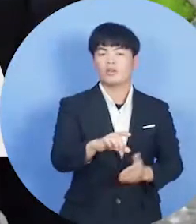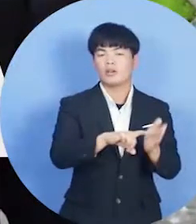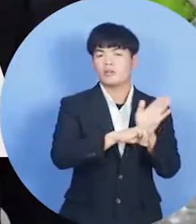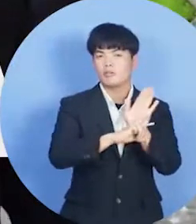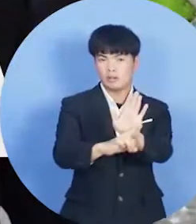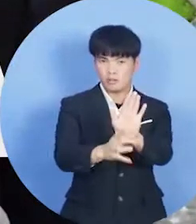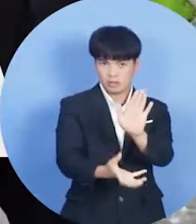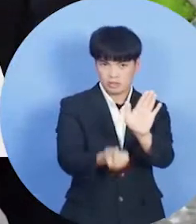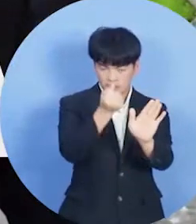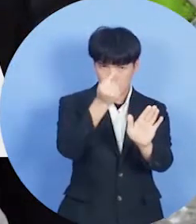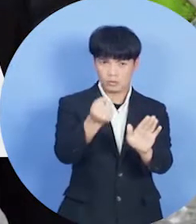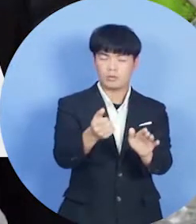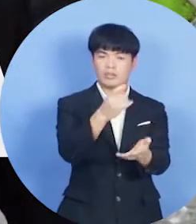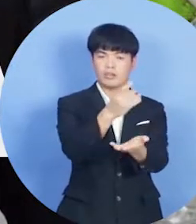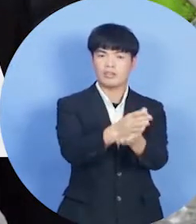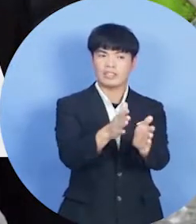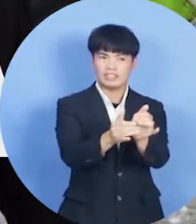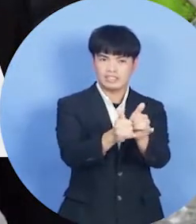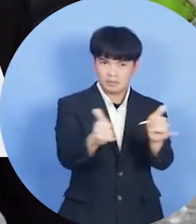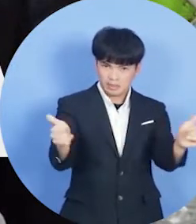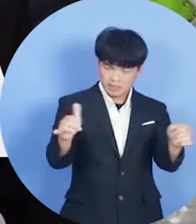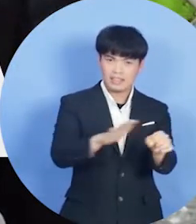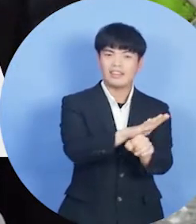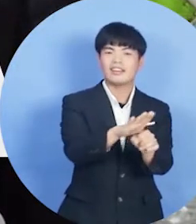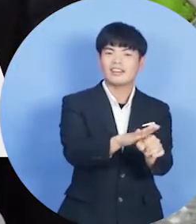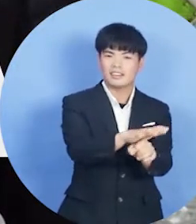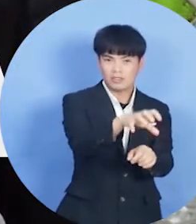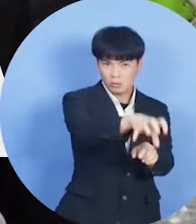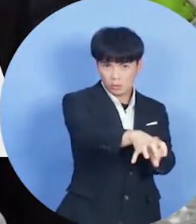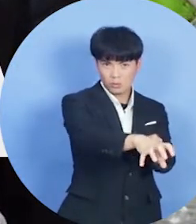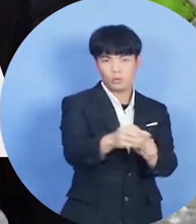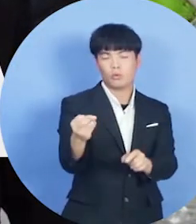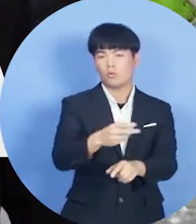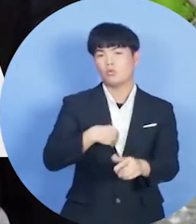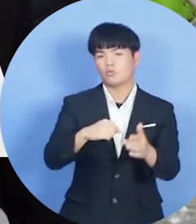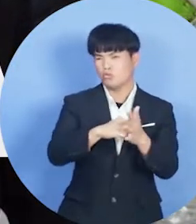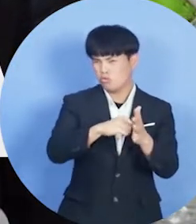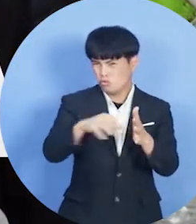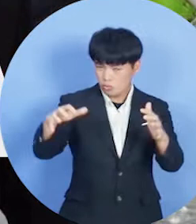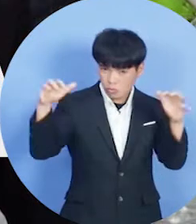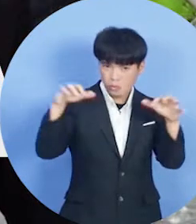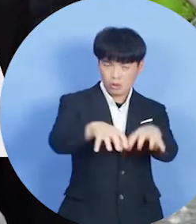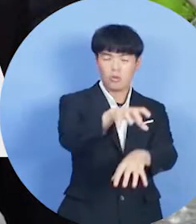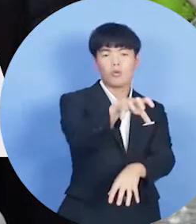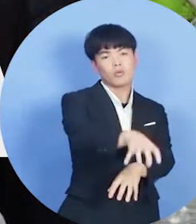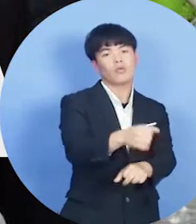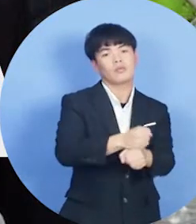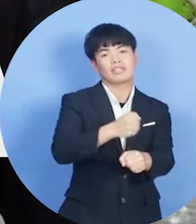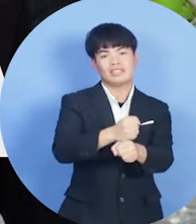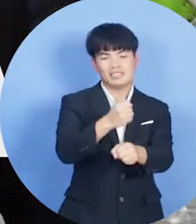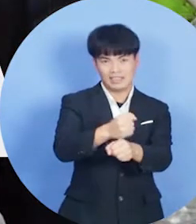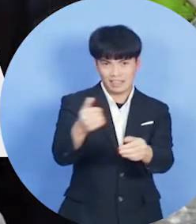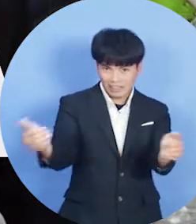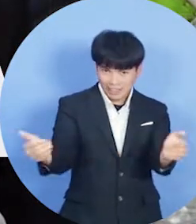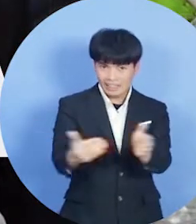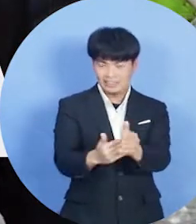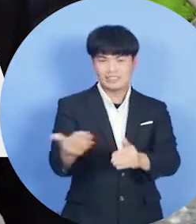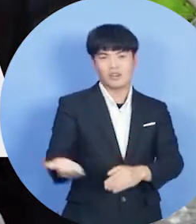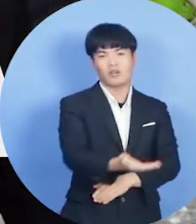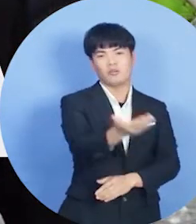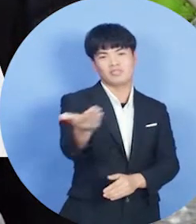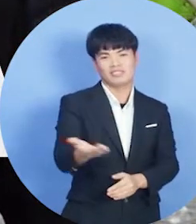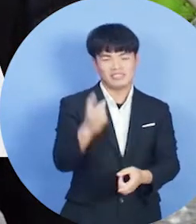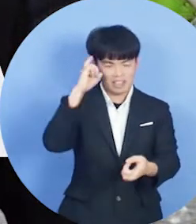토대로 천안 시민이 사랑하고 전 국민이 즐겨 찾는 명품 삼거리 공원이 완성될 때까지